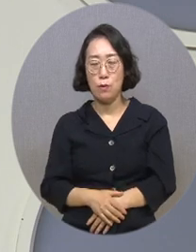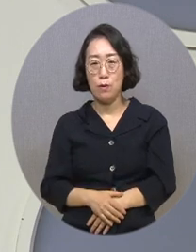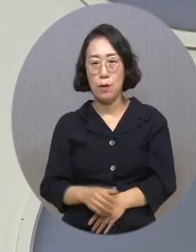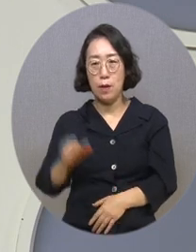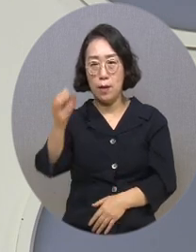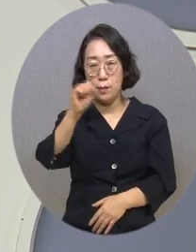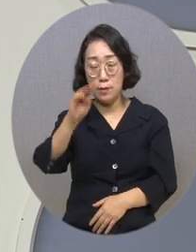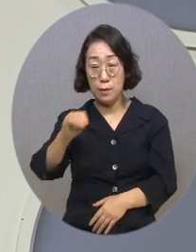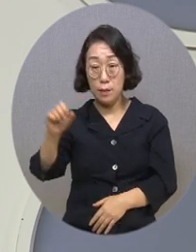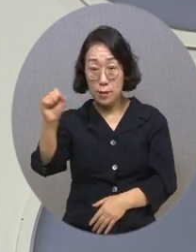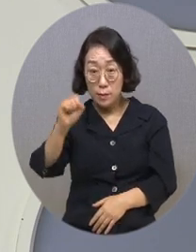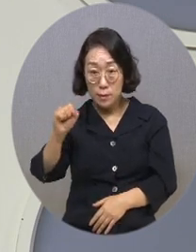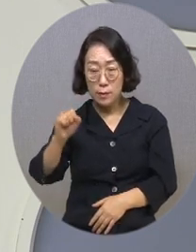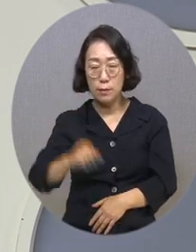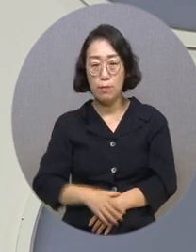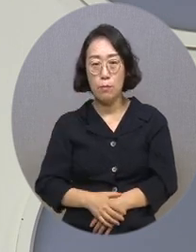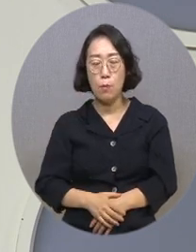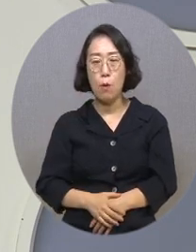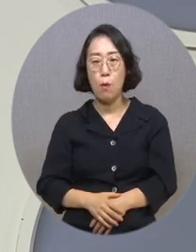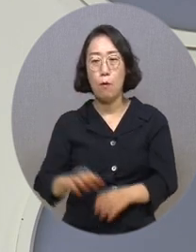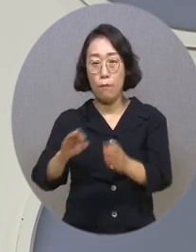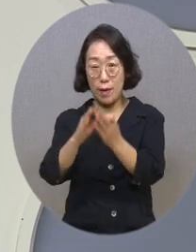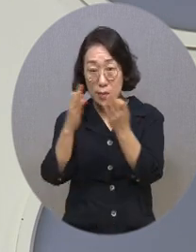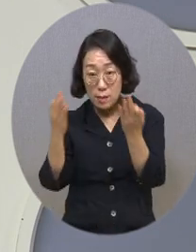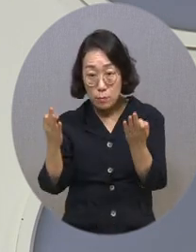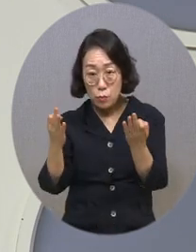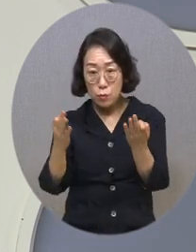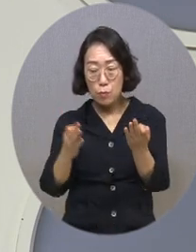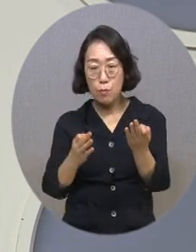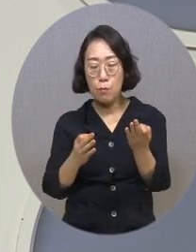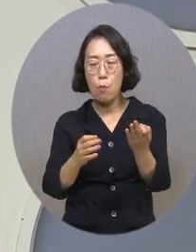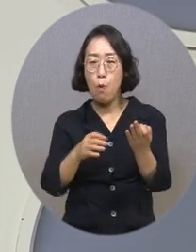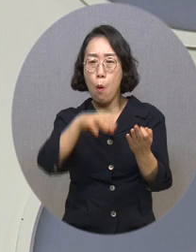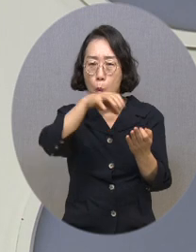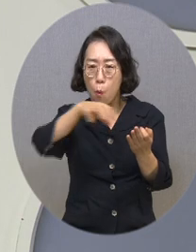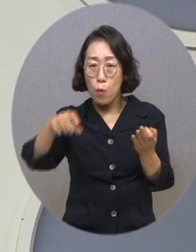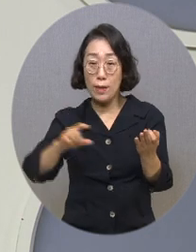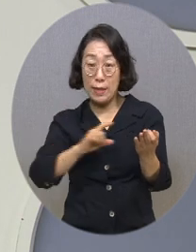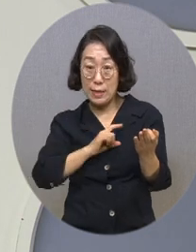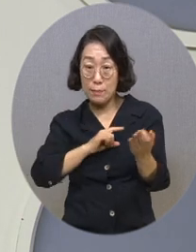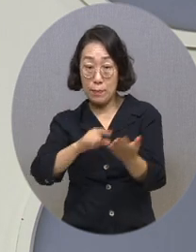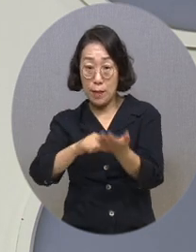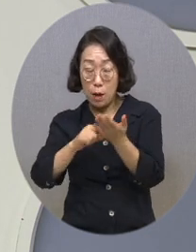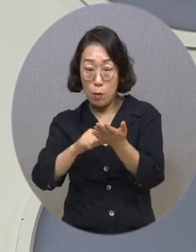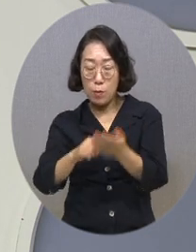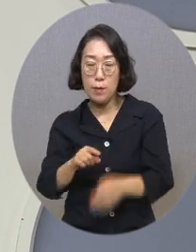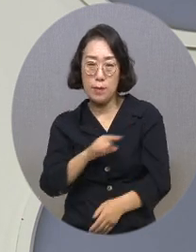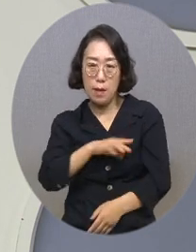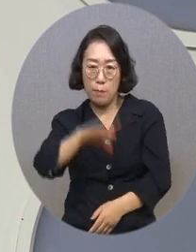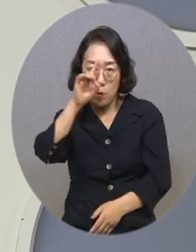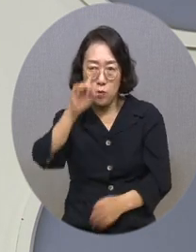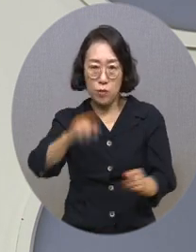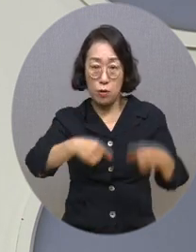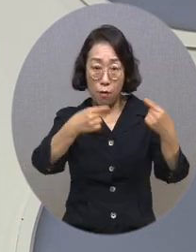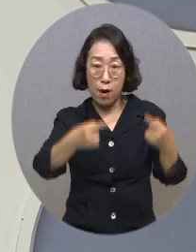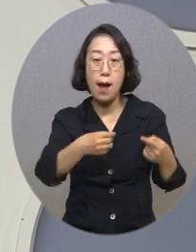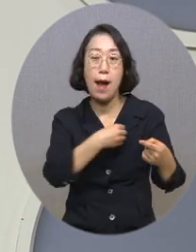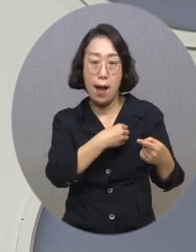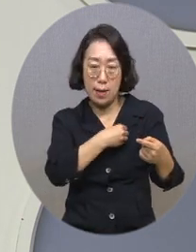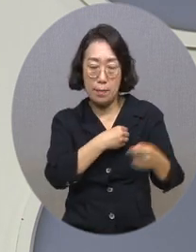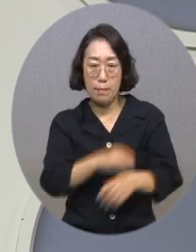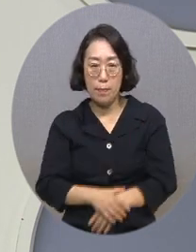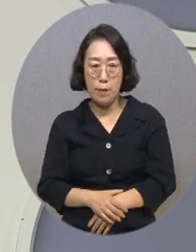뭐 SNS, 뭐 페이스북이나 뭐 이런 그런 그 공간이 나오면은 제일 먼저 가입해서 즐기고 저는